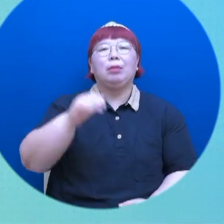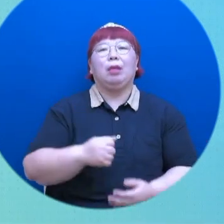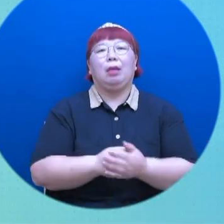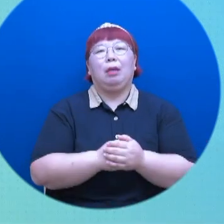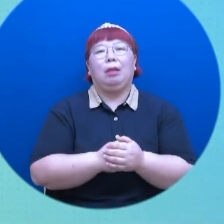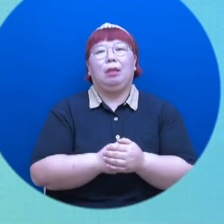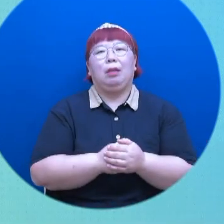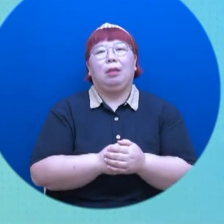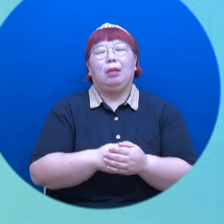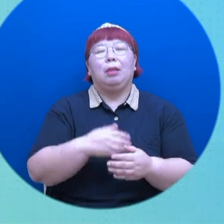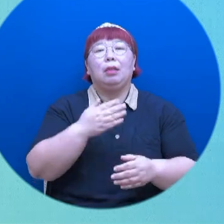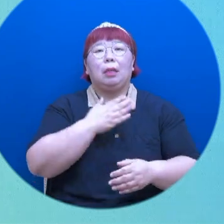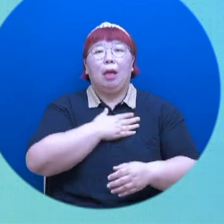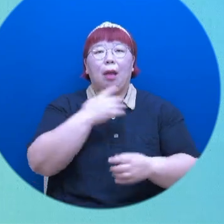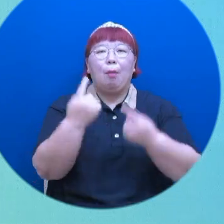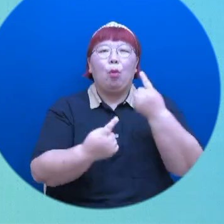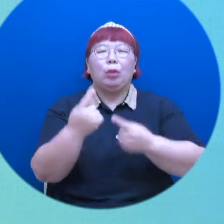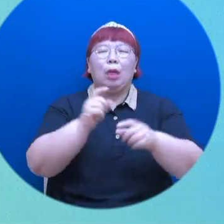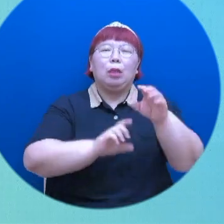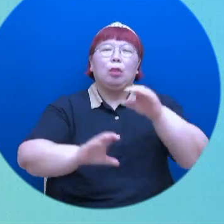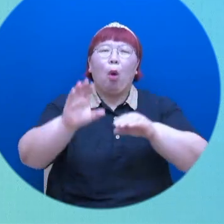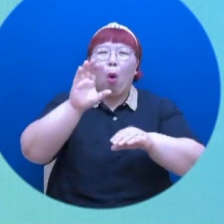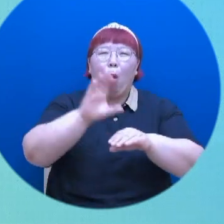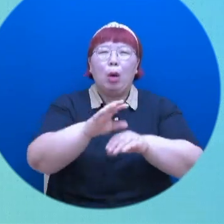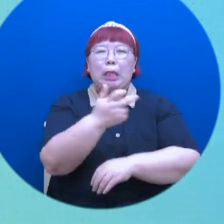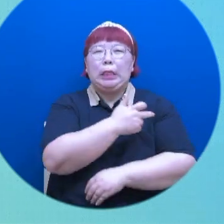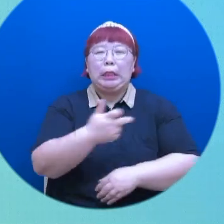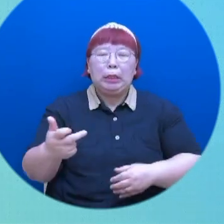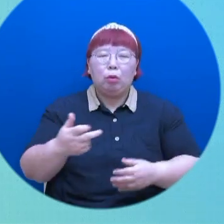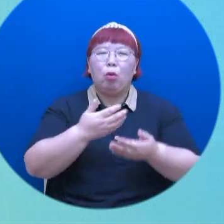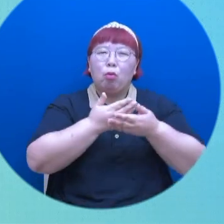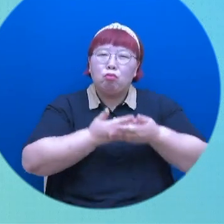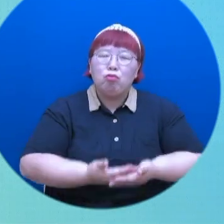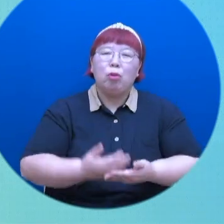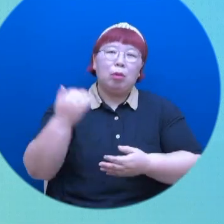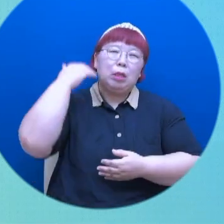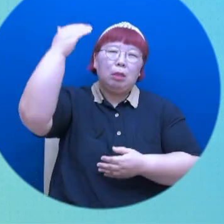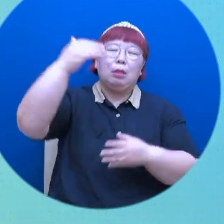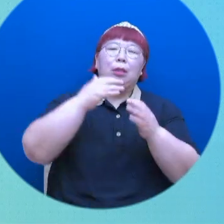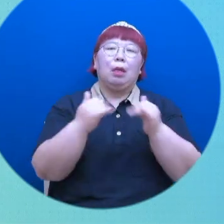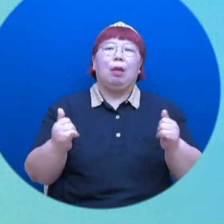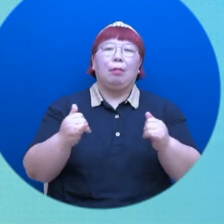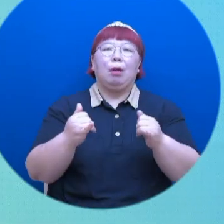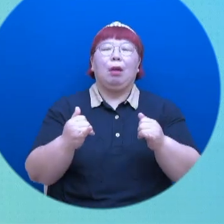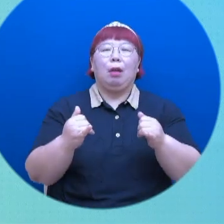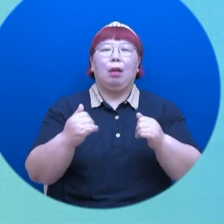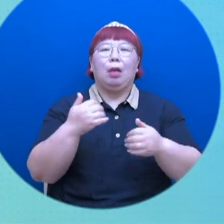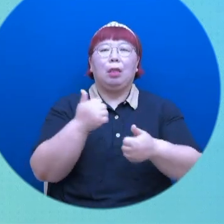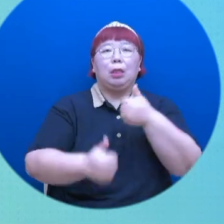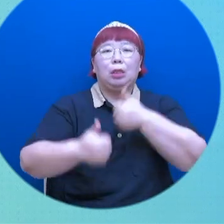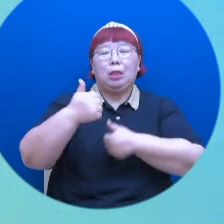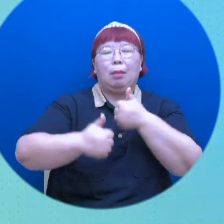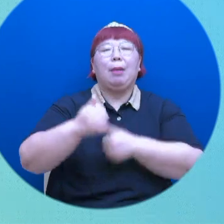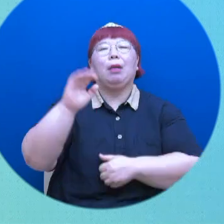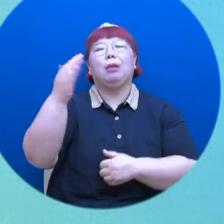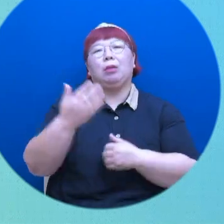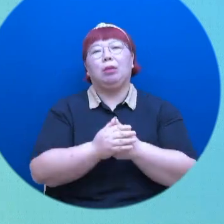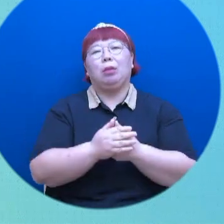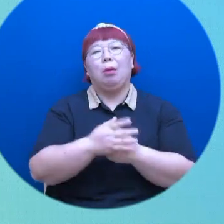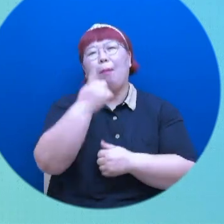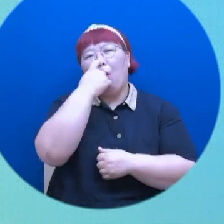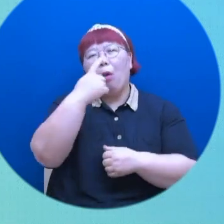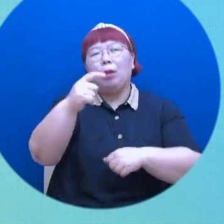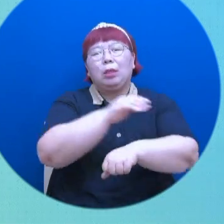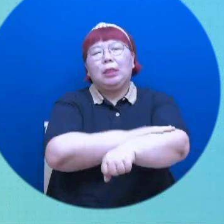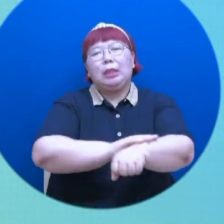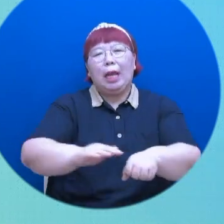그래서 자기보다 윗체급, 더 큰 선수들과 싸우게 되었답니다. 그런데 멋지게 잘